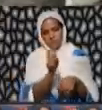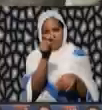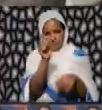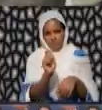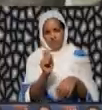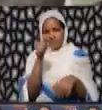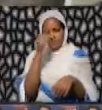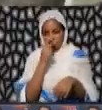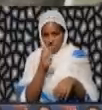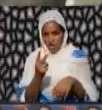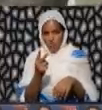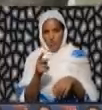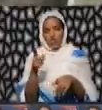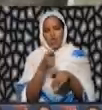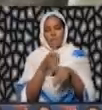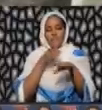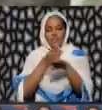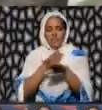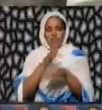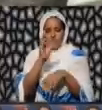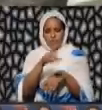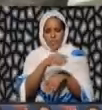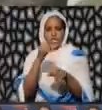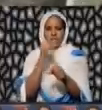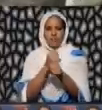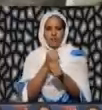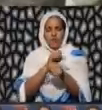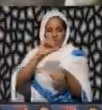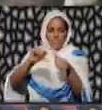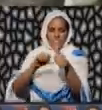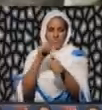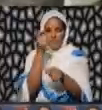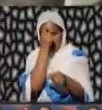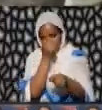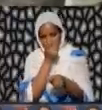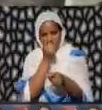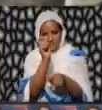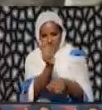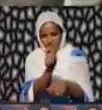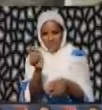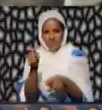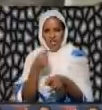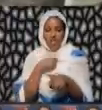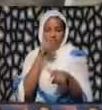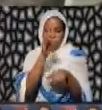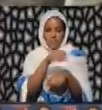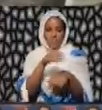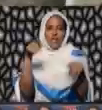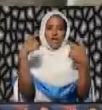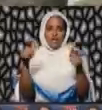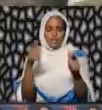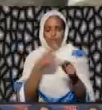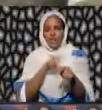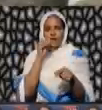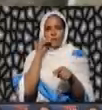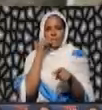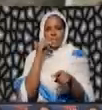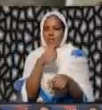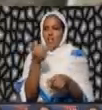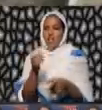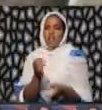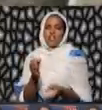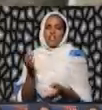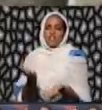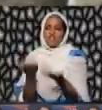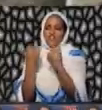ሲያዩ የሆነ እንጨቱን እንትን ይሉና መስቀል ይሰላለማሉ። ሌላኛው ደግሞ የኔ መስቀል አጋጣሚ ወይም ከቤት ሌላ